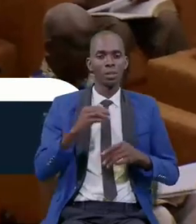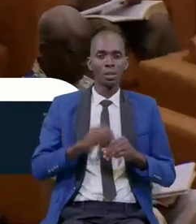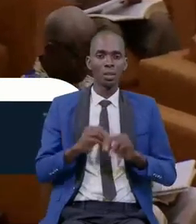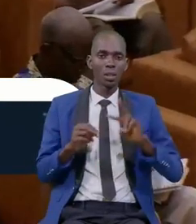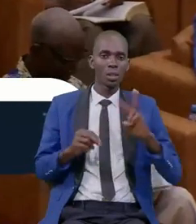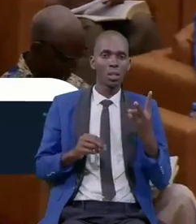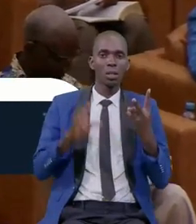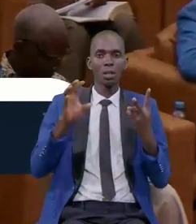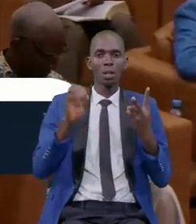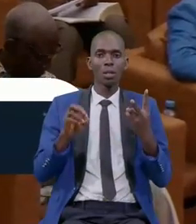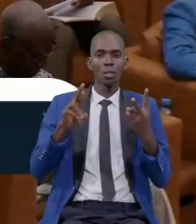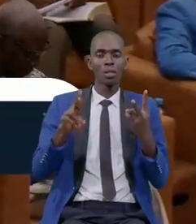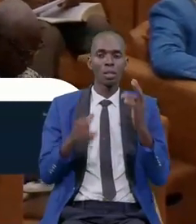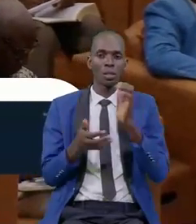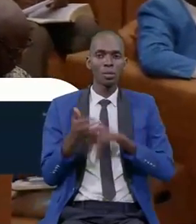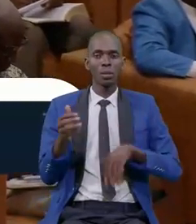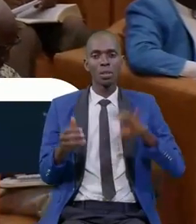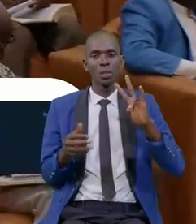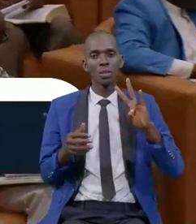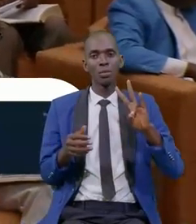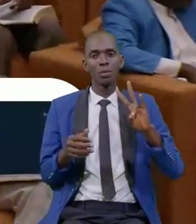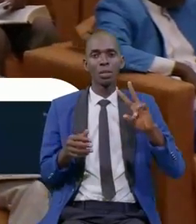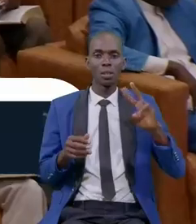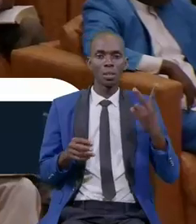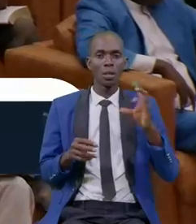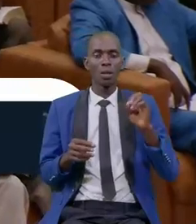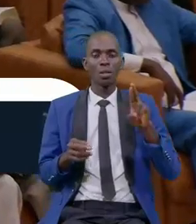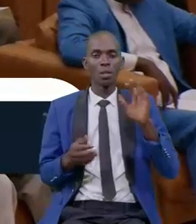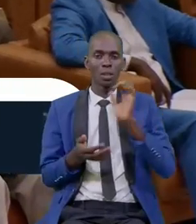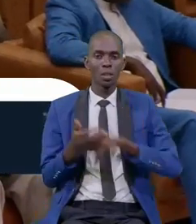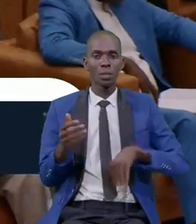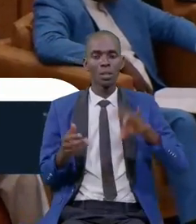à 2 Corinthiens 7,